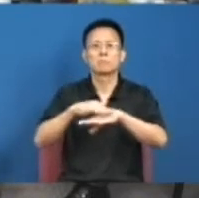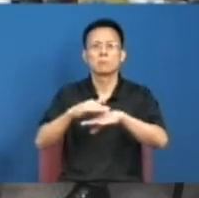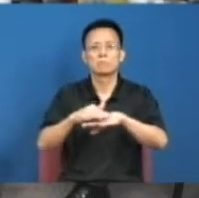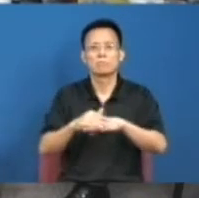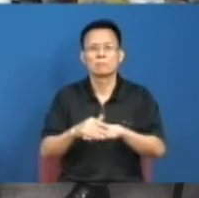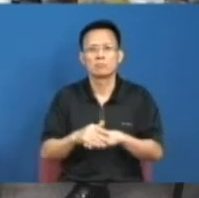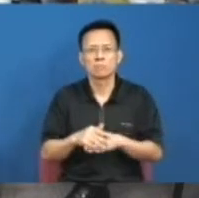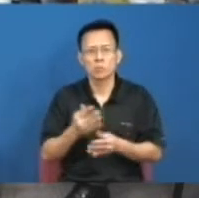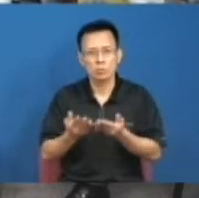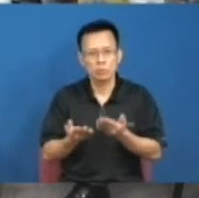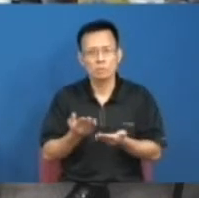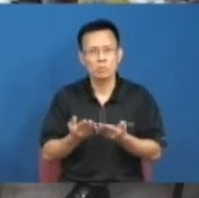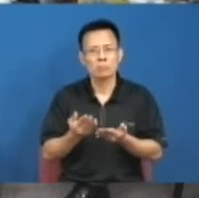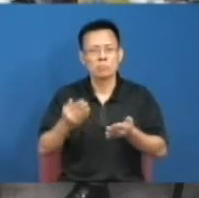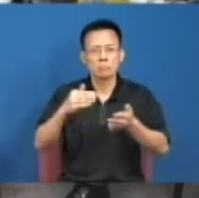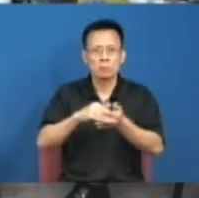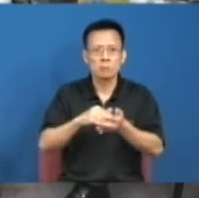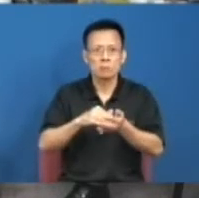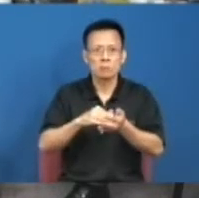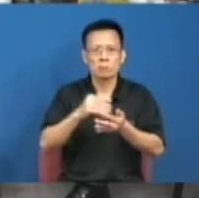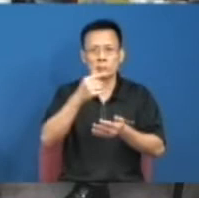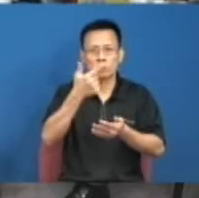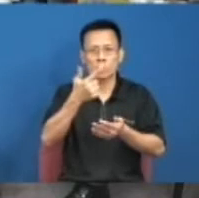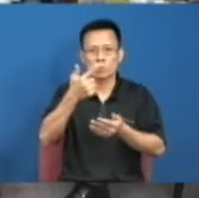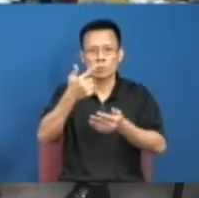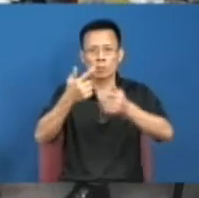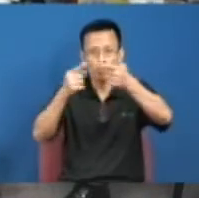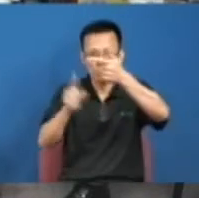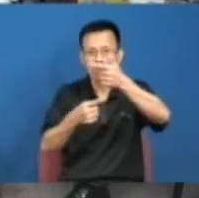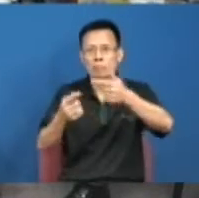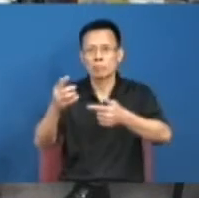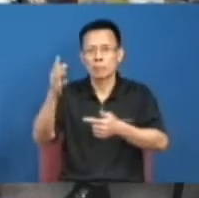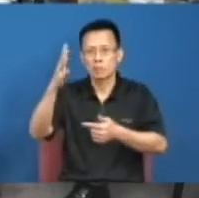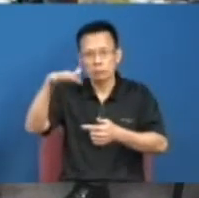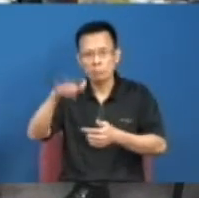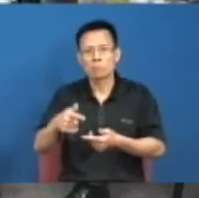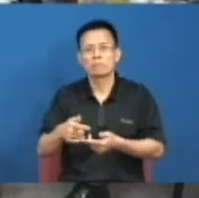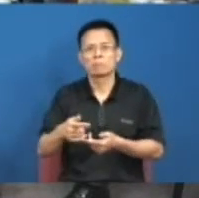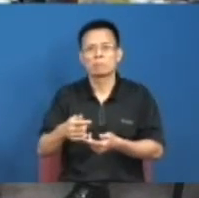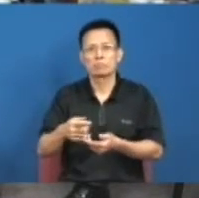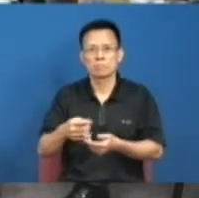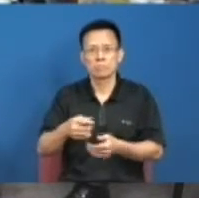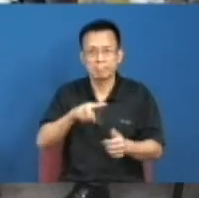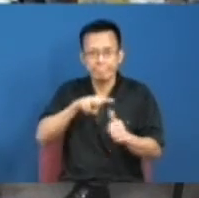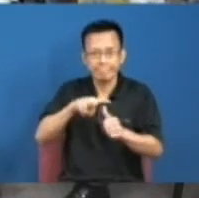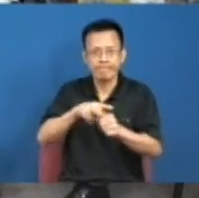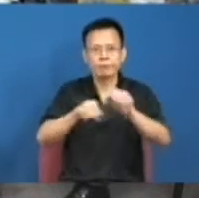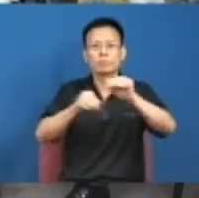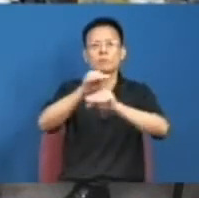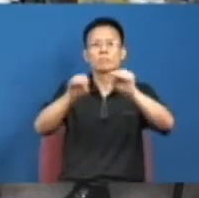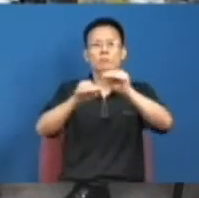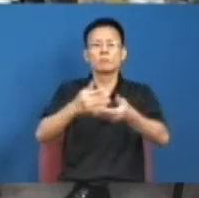能一到嗰陣時85,000 ， 97年嘅時候一谷一啲樓宇出嚟推出個市